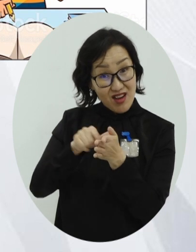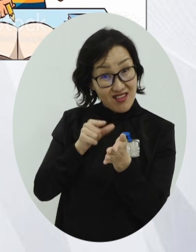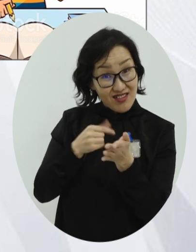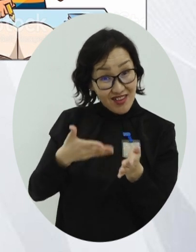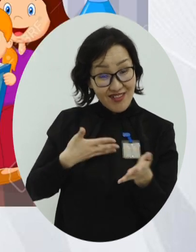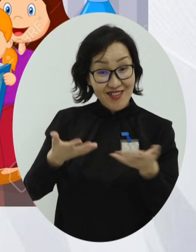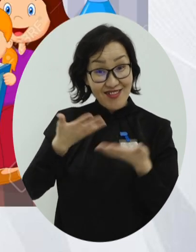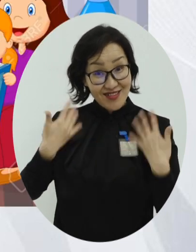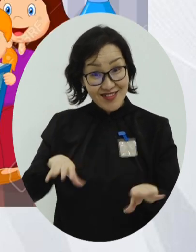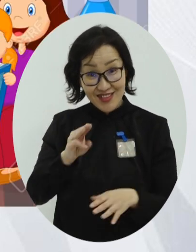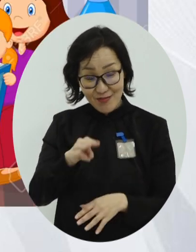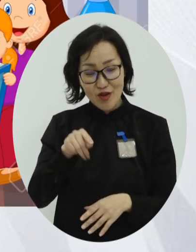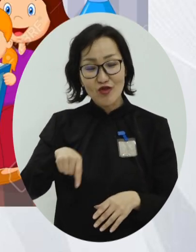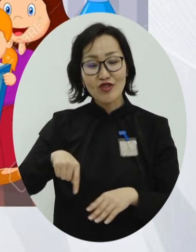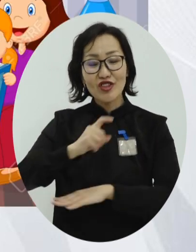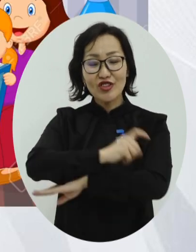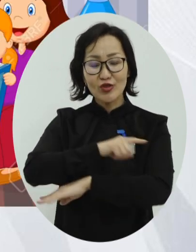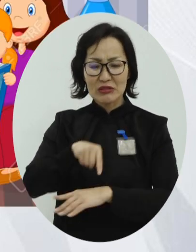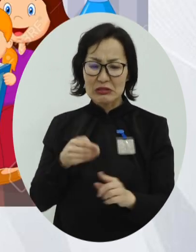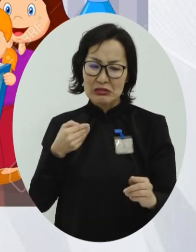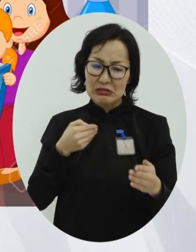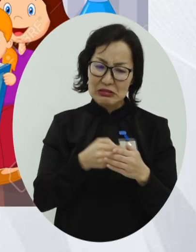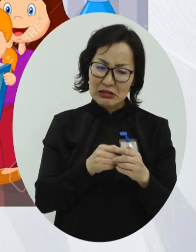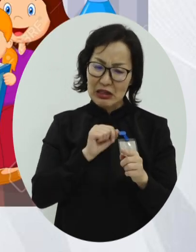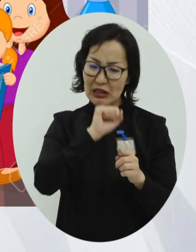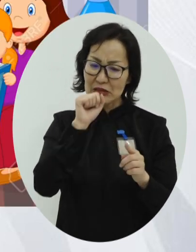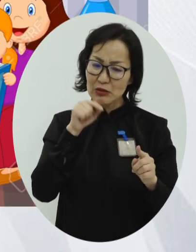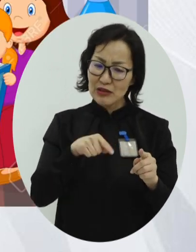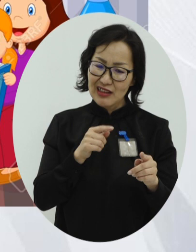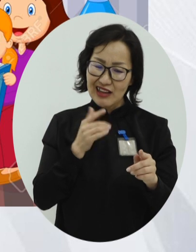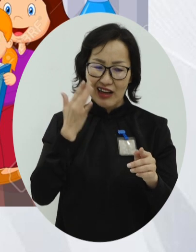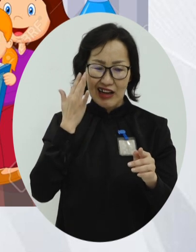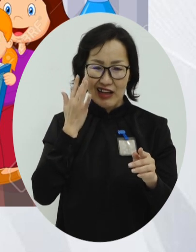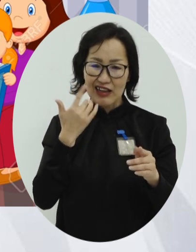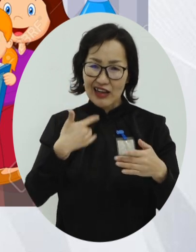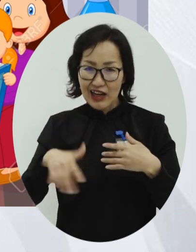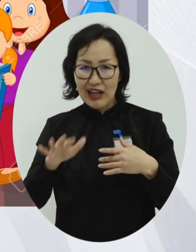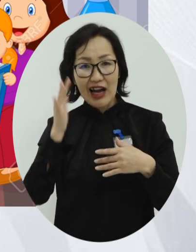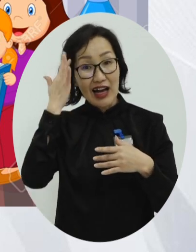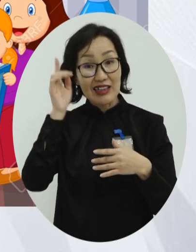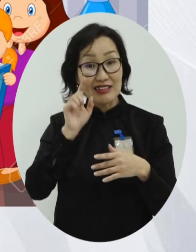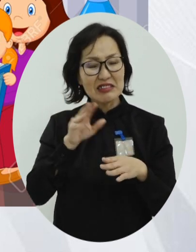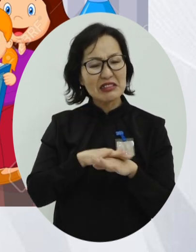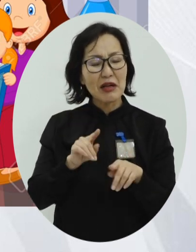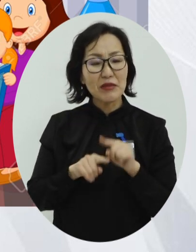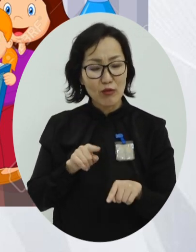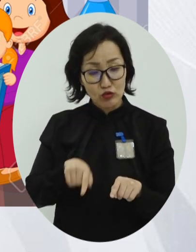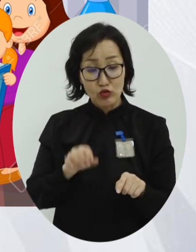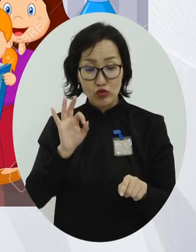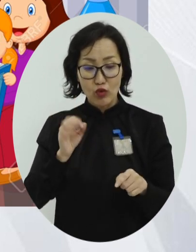ярилцсан. Өнөөдрийнхөө хичээлээр тулгуурчгүй бэрхшээлээс гарах арга замыг олж, зөв зохицуулж